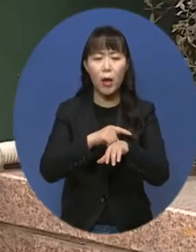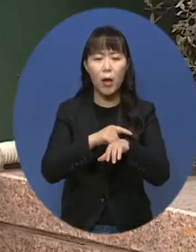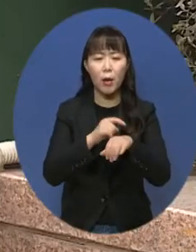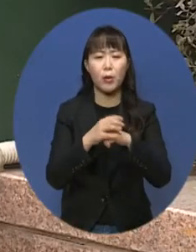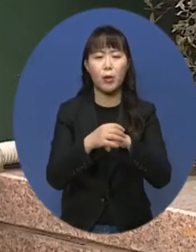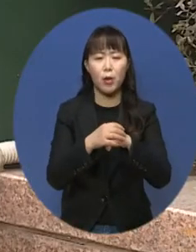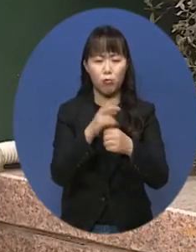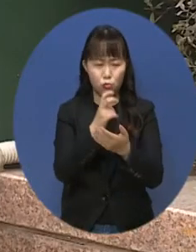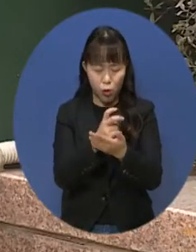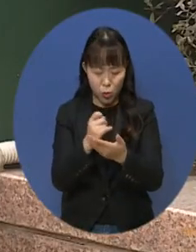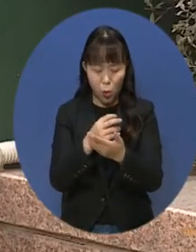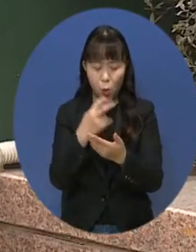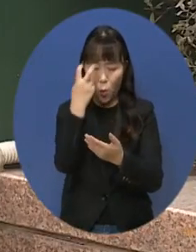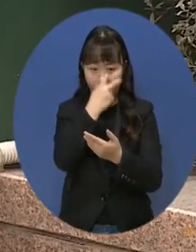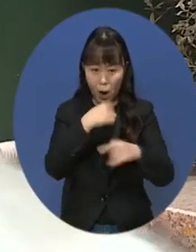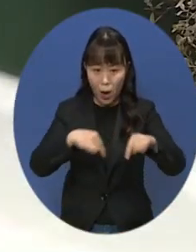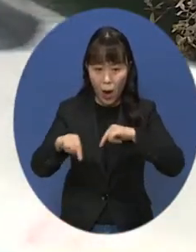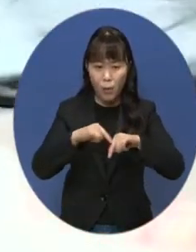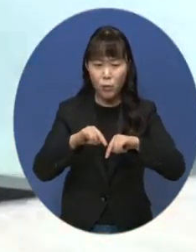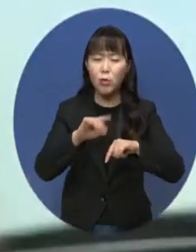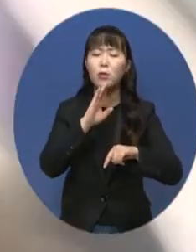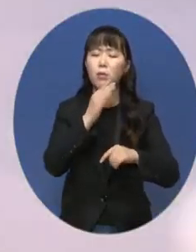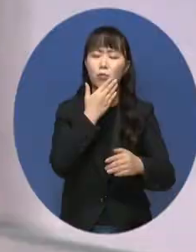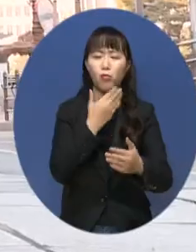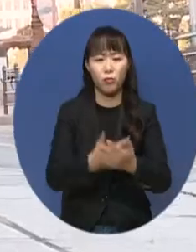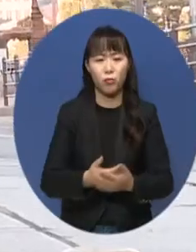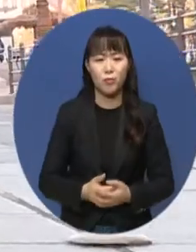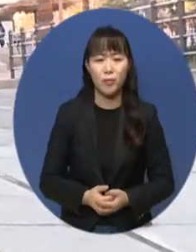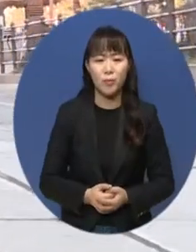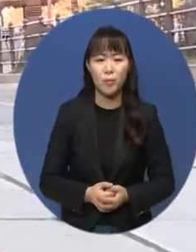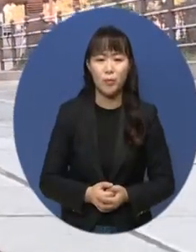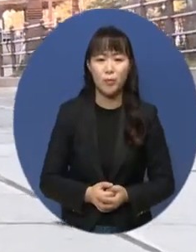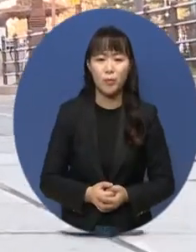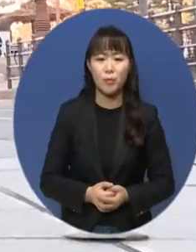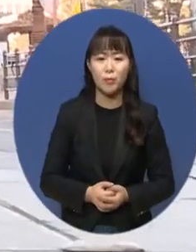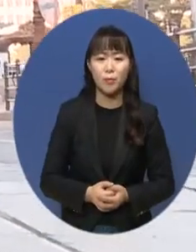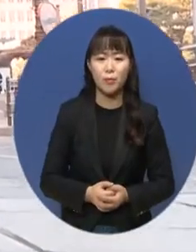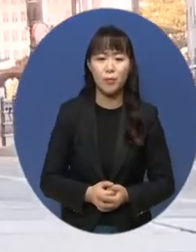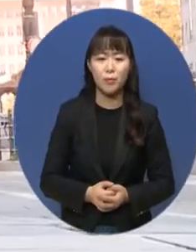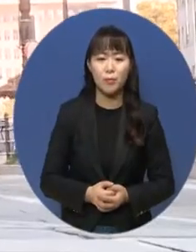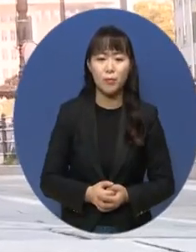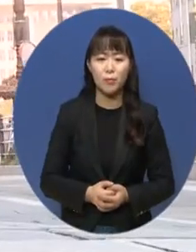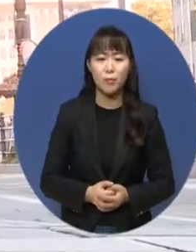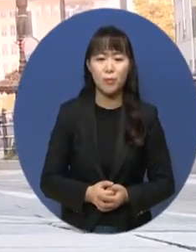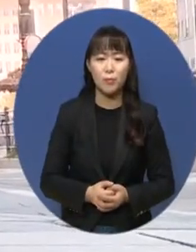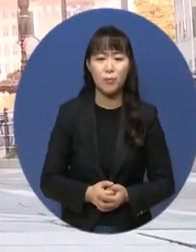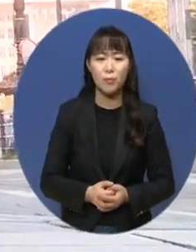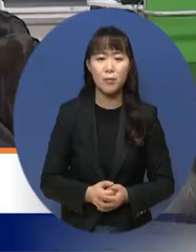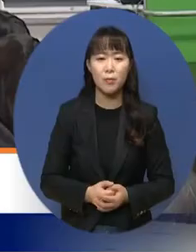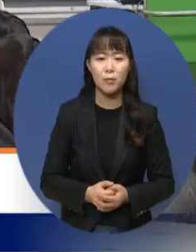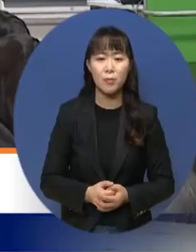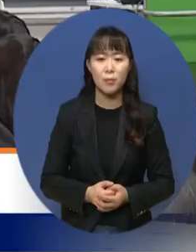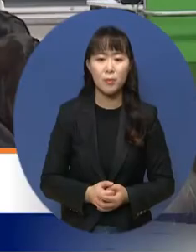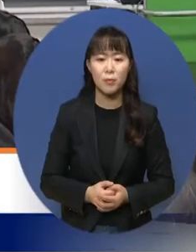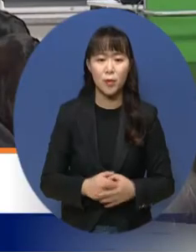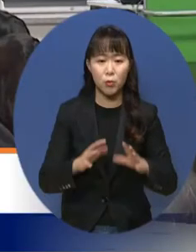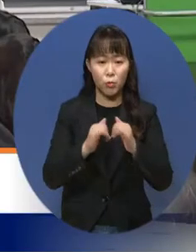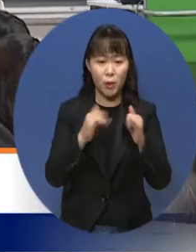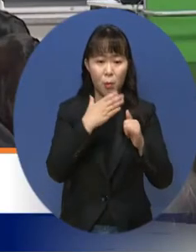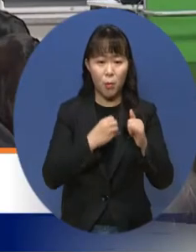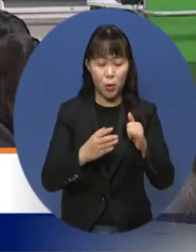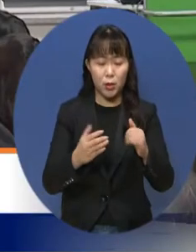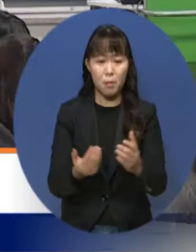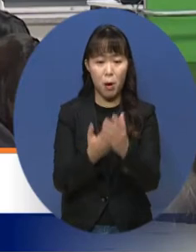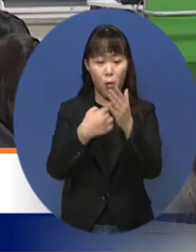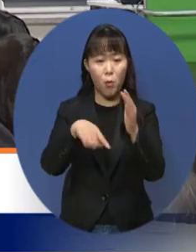관리 감독이 어느 때보다 중요한 시점입니다. 복지TV 뉴스 박성용입니다. 국민의 복지